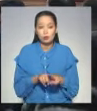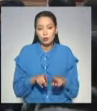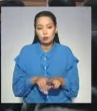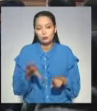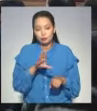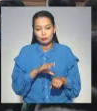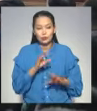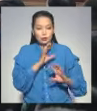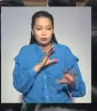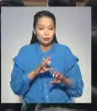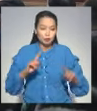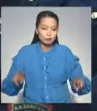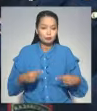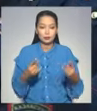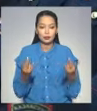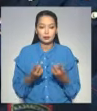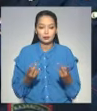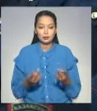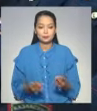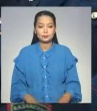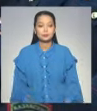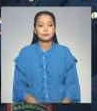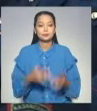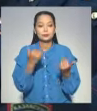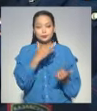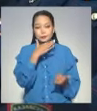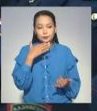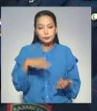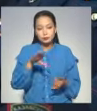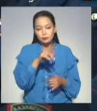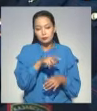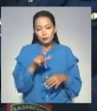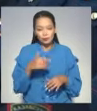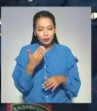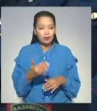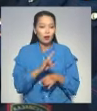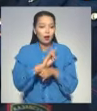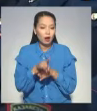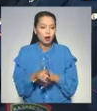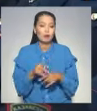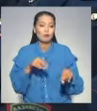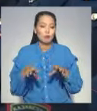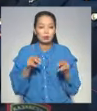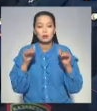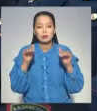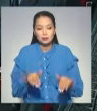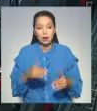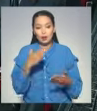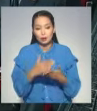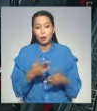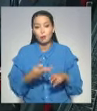арттыру қажет. Қазір көптеген азаматтарымыз алаяқтардың айласына түсіп алдан қалып жатыр.